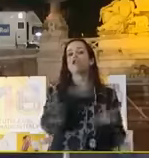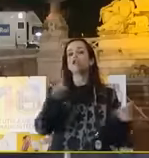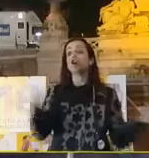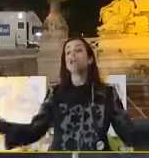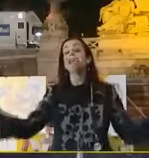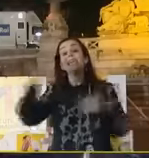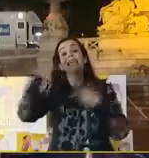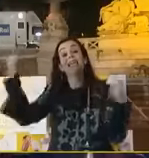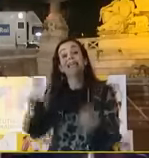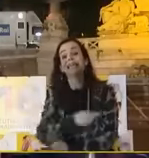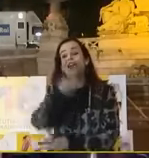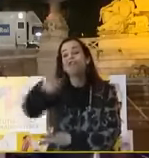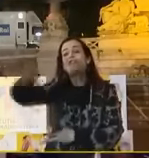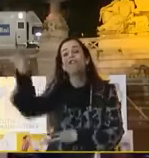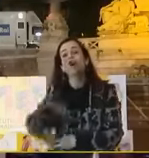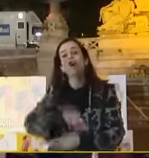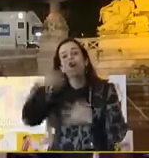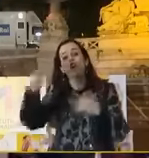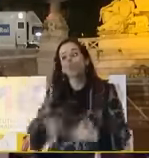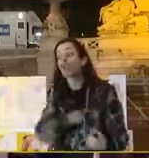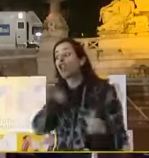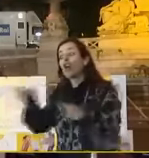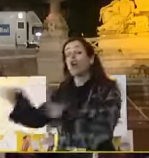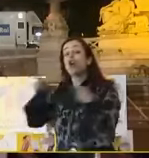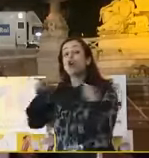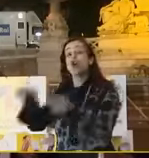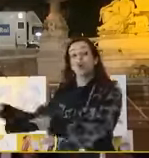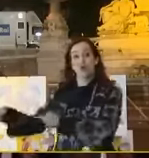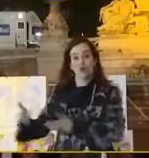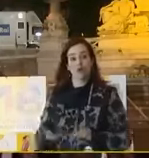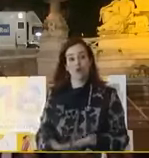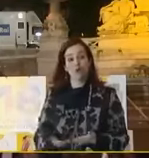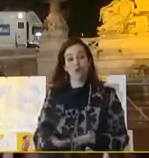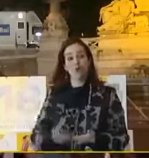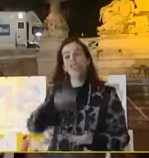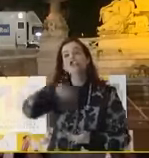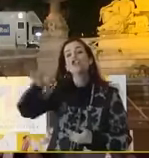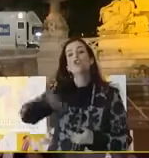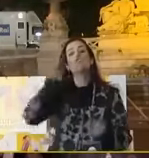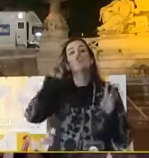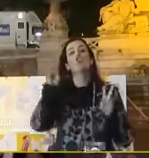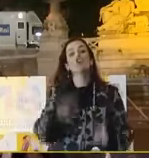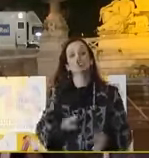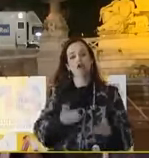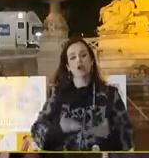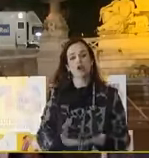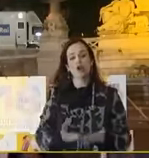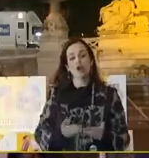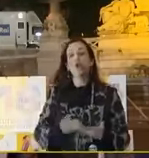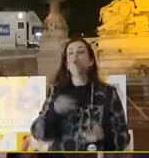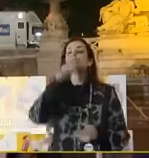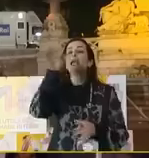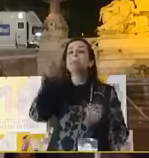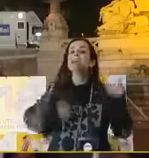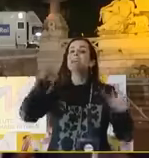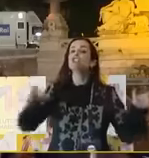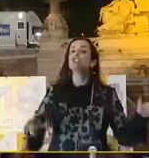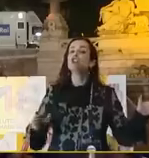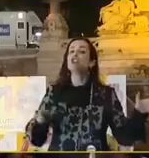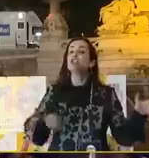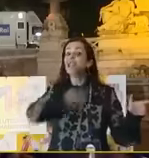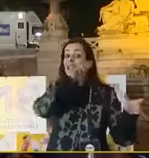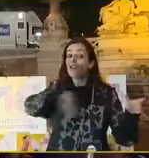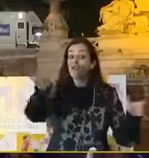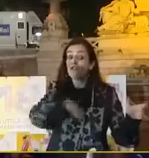parte di voto controllato i partiti politici ce l'hanno. Per cui più sarà grande il numero di italiani che andranno al